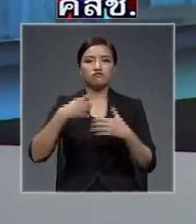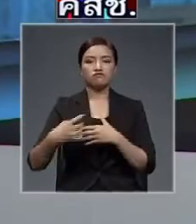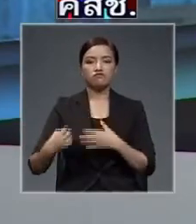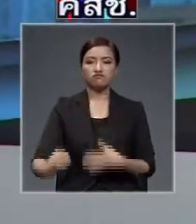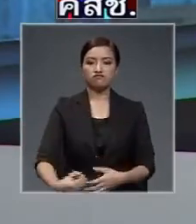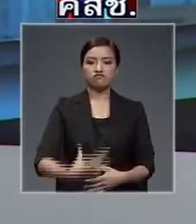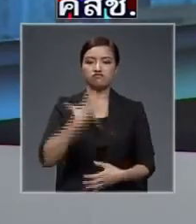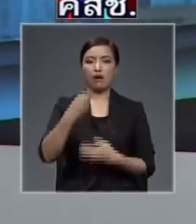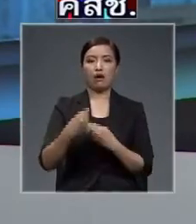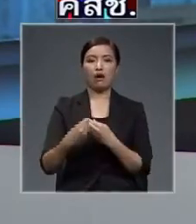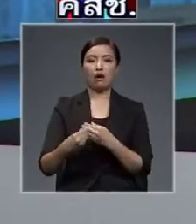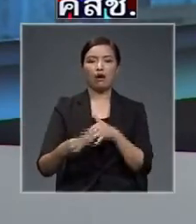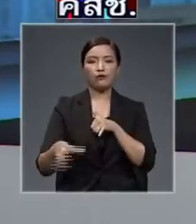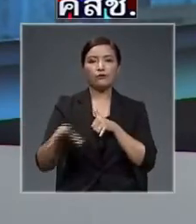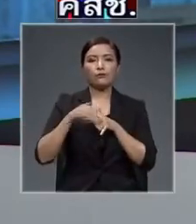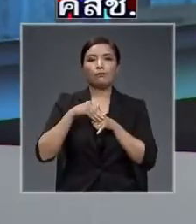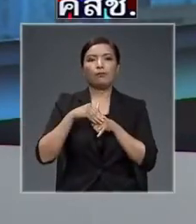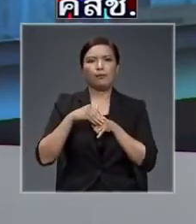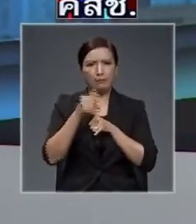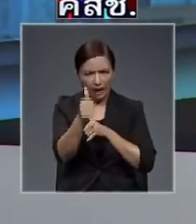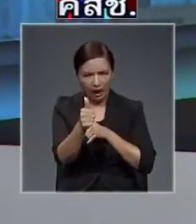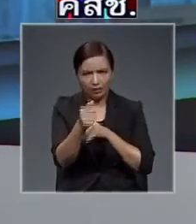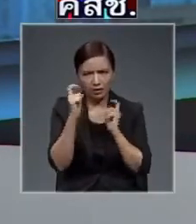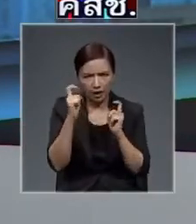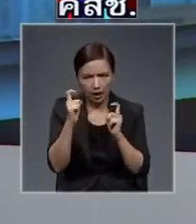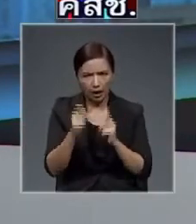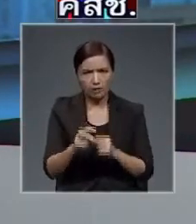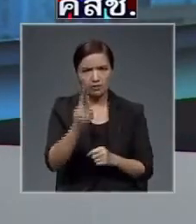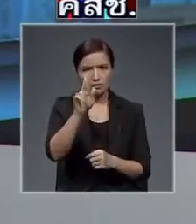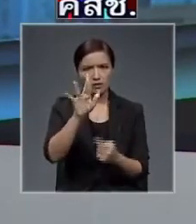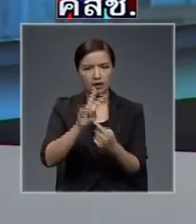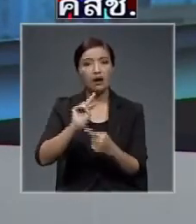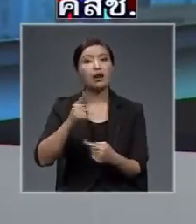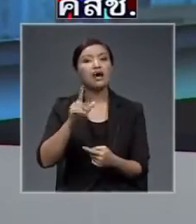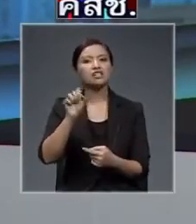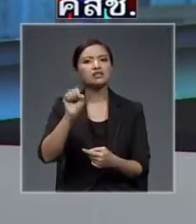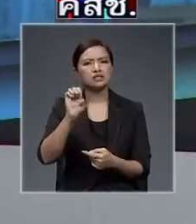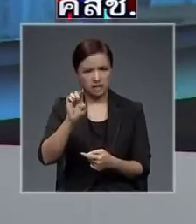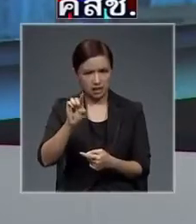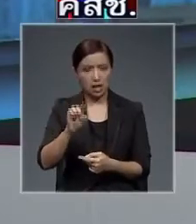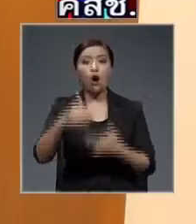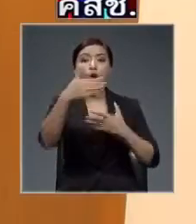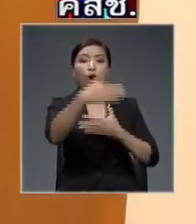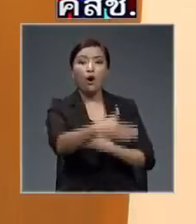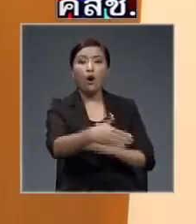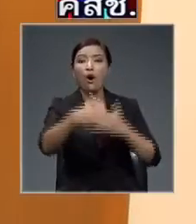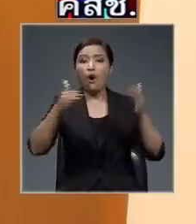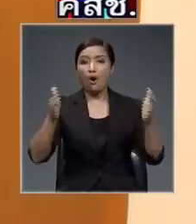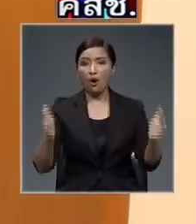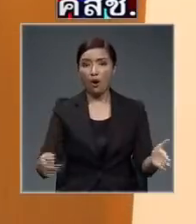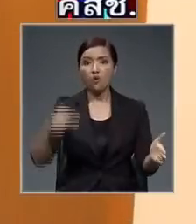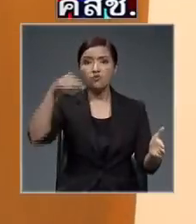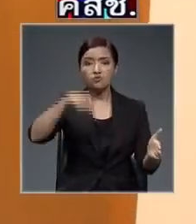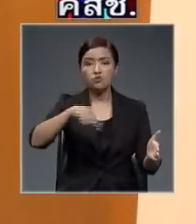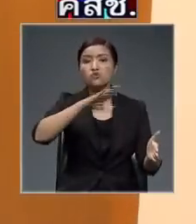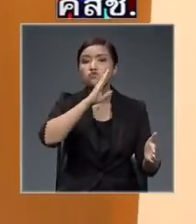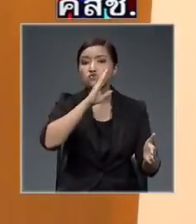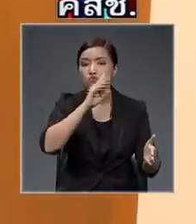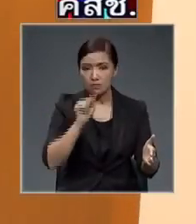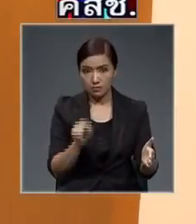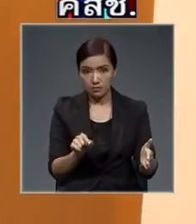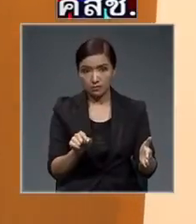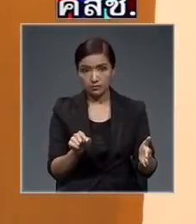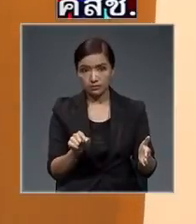สีมันก็จะเข้าไปที่ตัวเราได้นะคะนอกจากนั้นห้องที่เอ็กซเรย์เนี่ยค่ะถ้าไม่